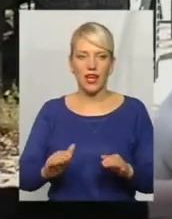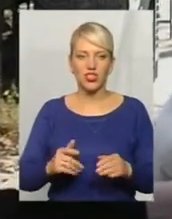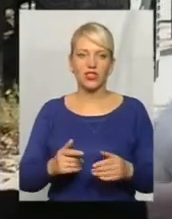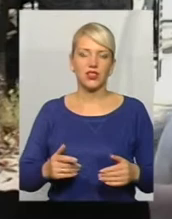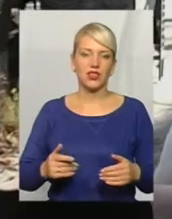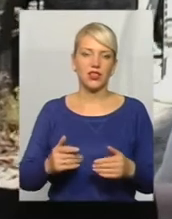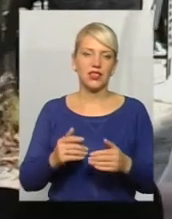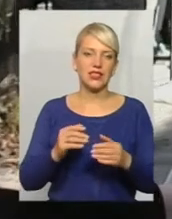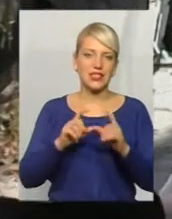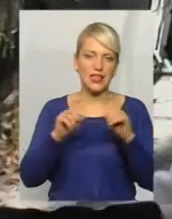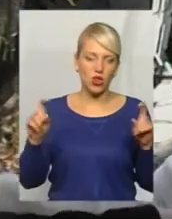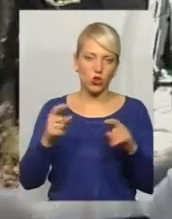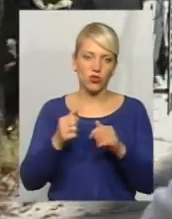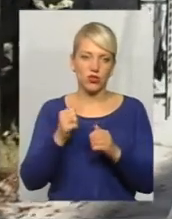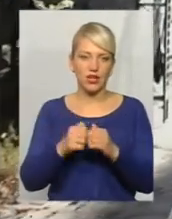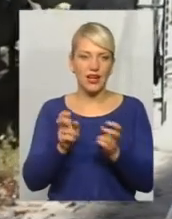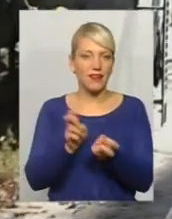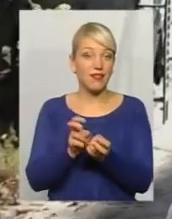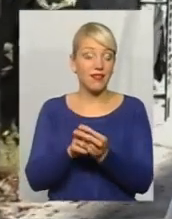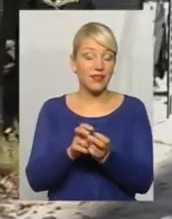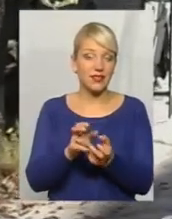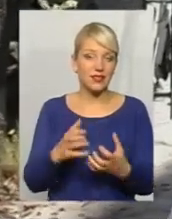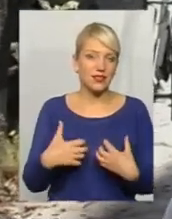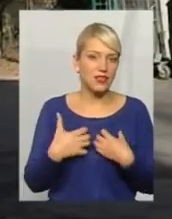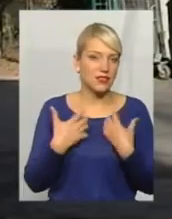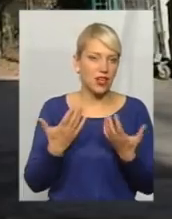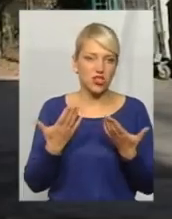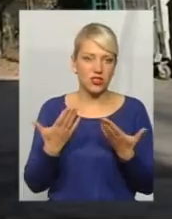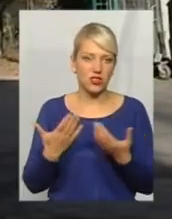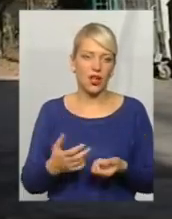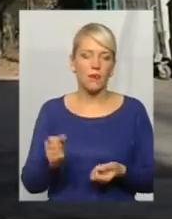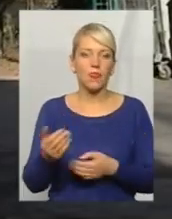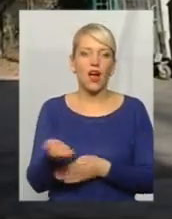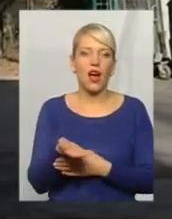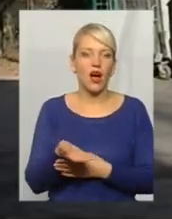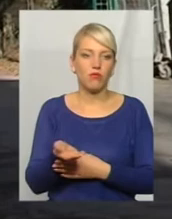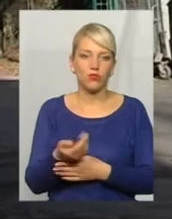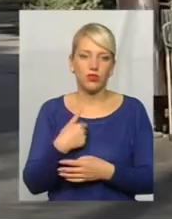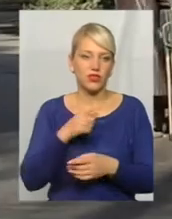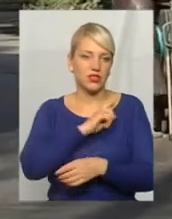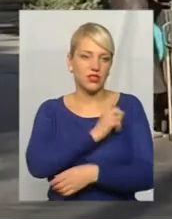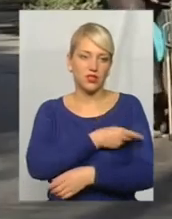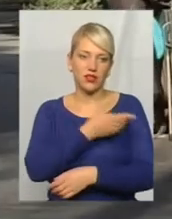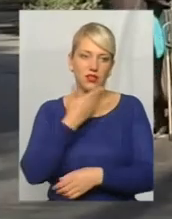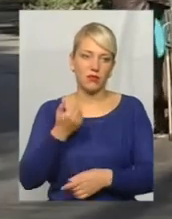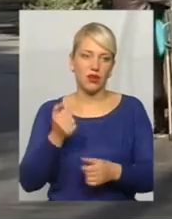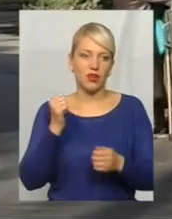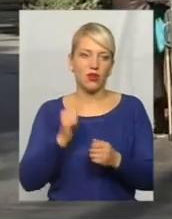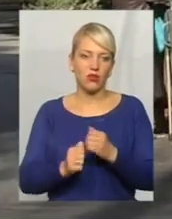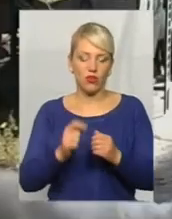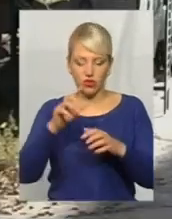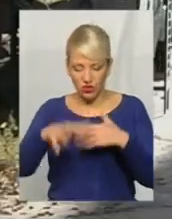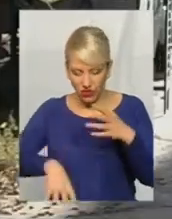діти кожен раз йдуть в садик. Криси ганяють. Це щось страшне, а бомжі, то вже сили нема. Отако кожен